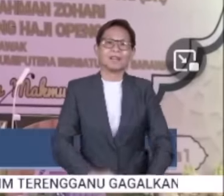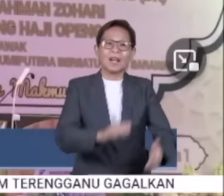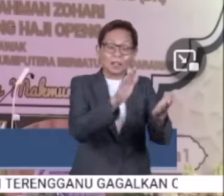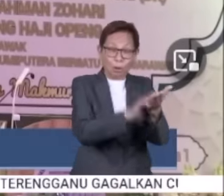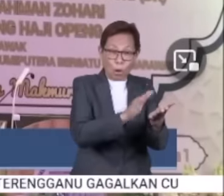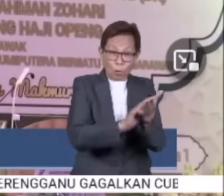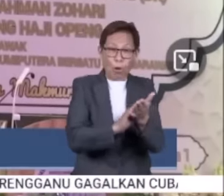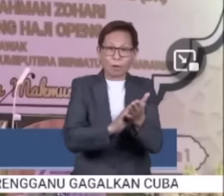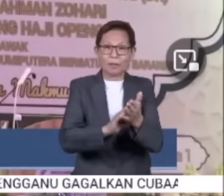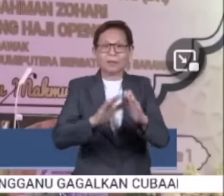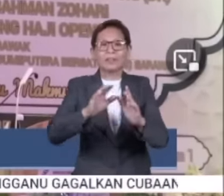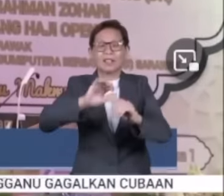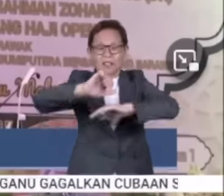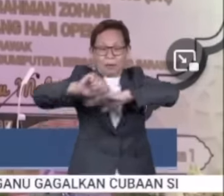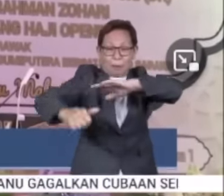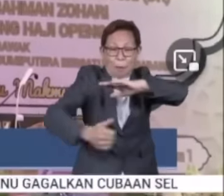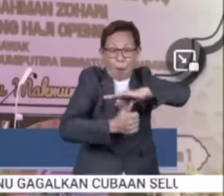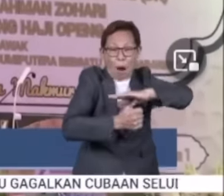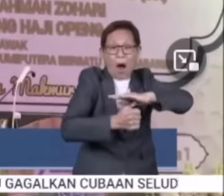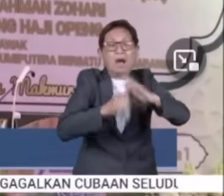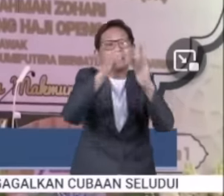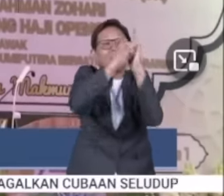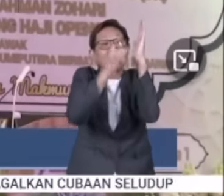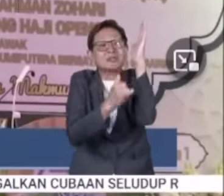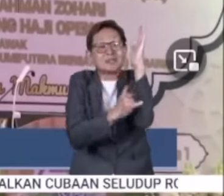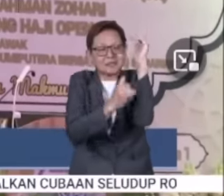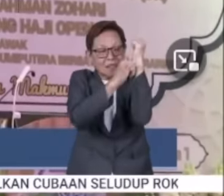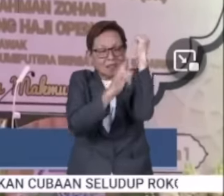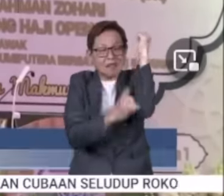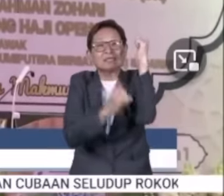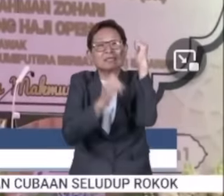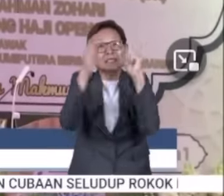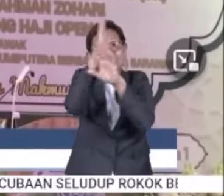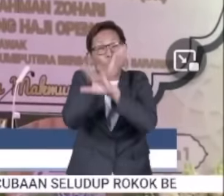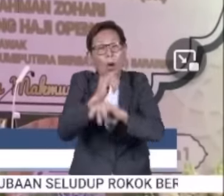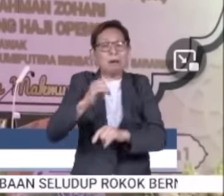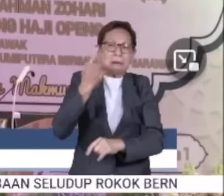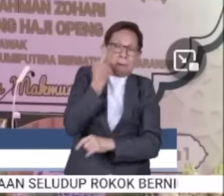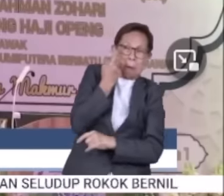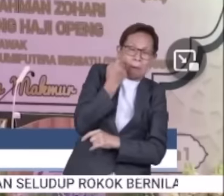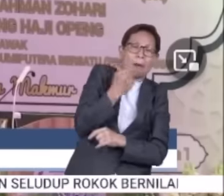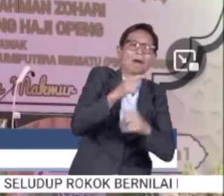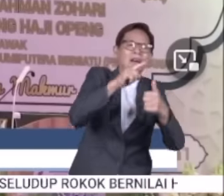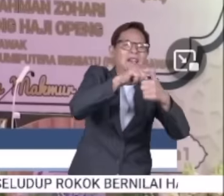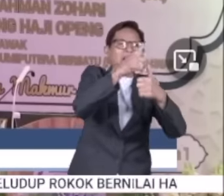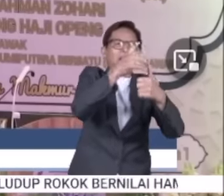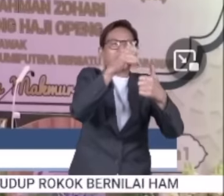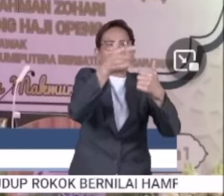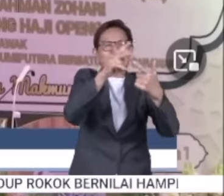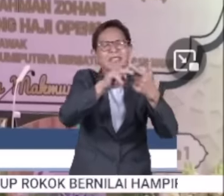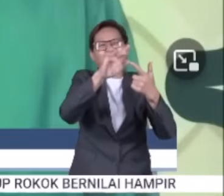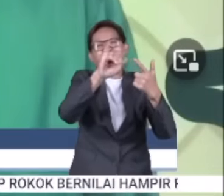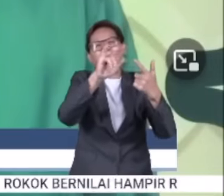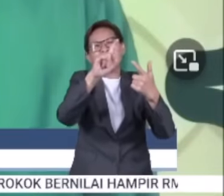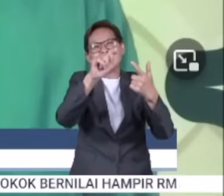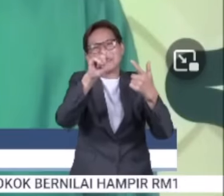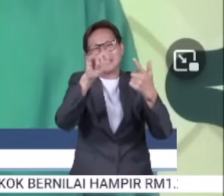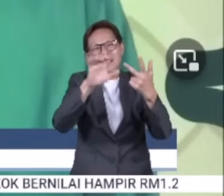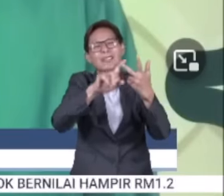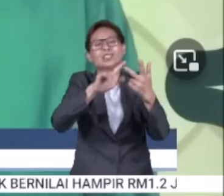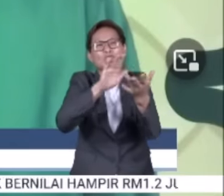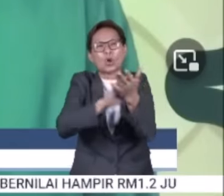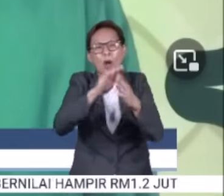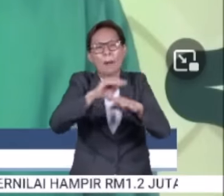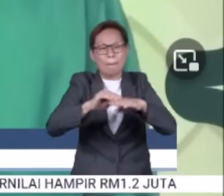Sekolah yang akan bernaung di bawah Yayasan Sarawak itu merupakan yang terkini selepas Swinburne, Curtin, ICATS, Sentex dan Sekolah Menengah